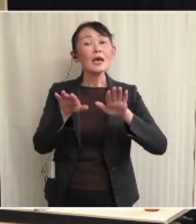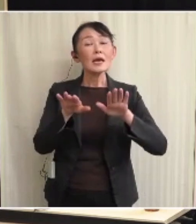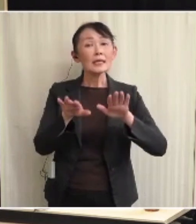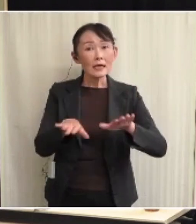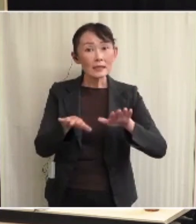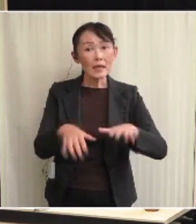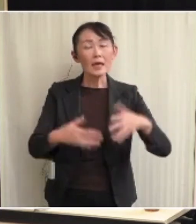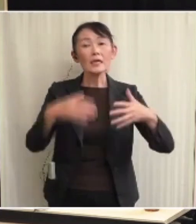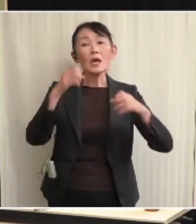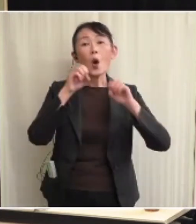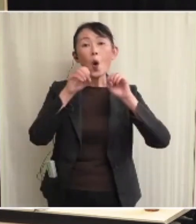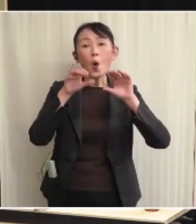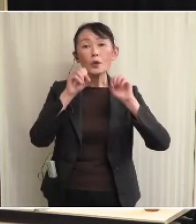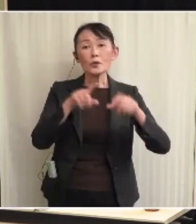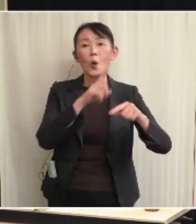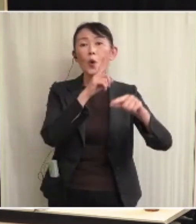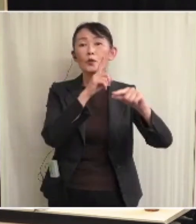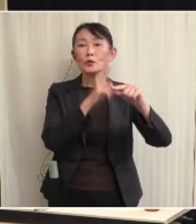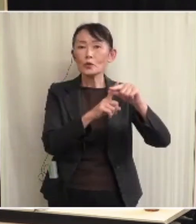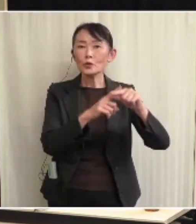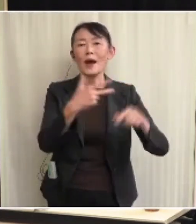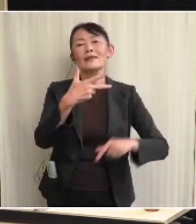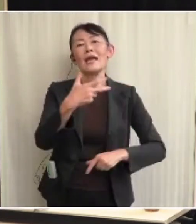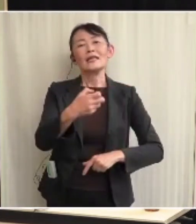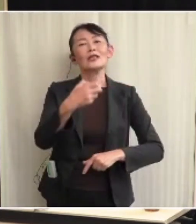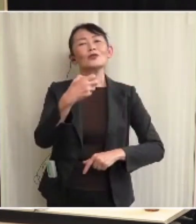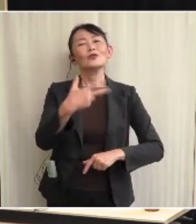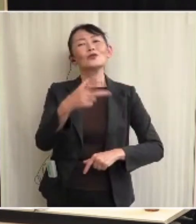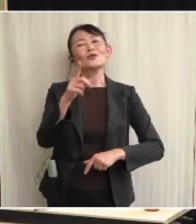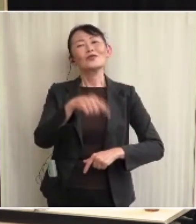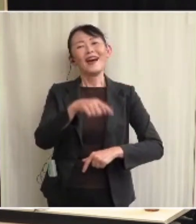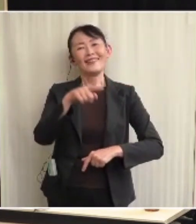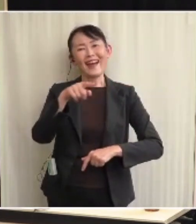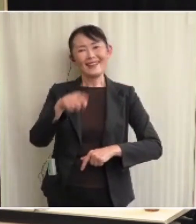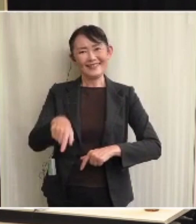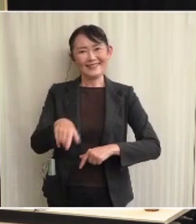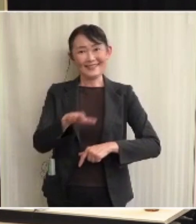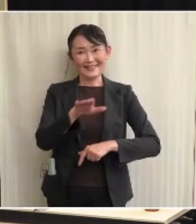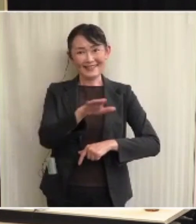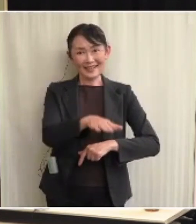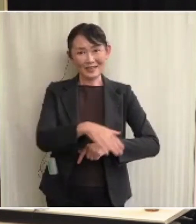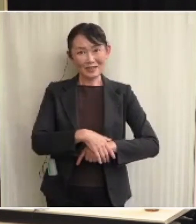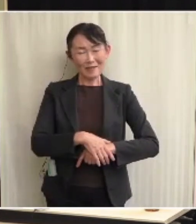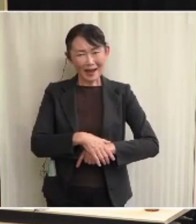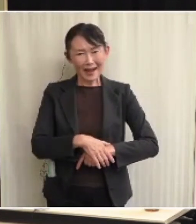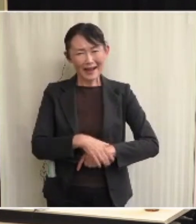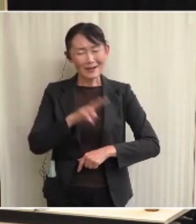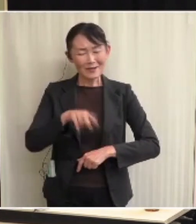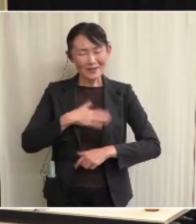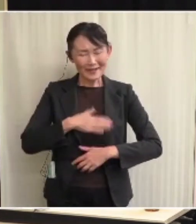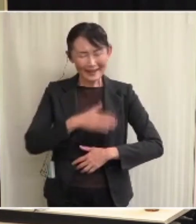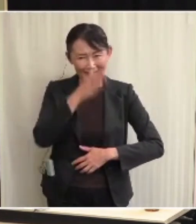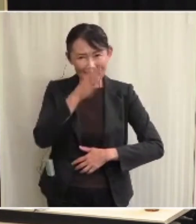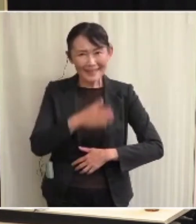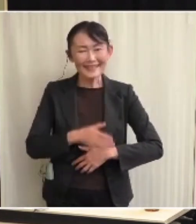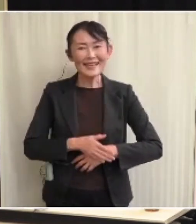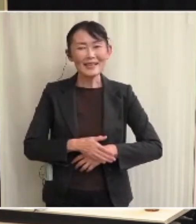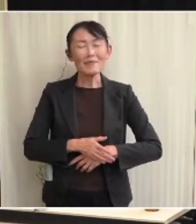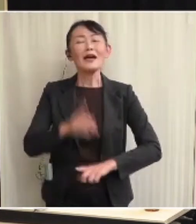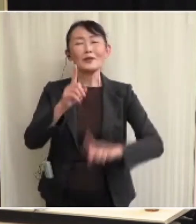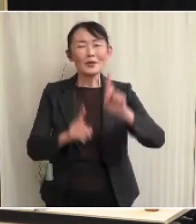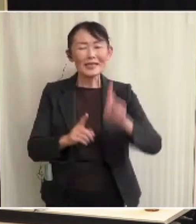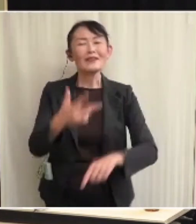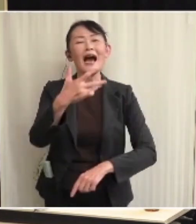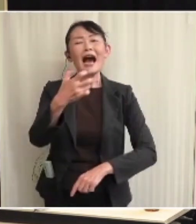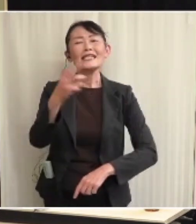中は77名ということでお察しいただけると助かるのでございます わかりました。じゃあ、約80が全部が集まるっ